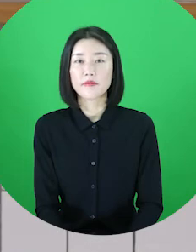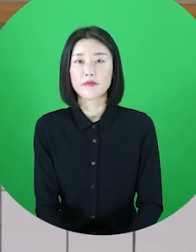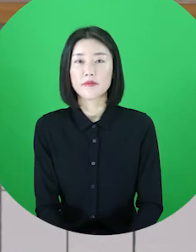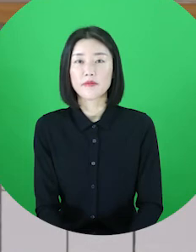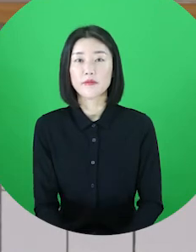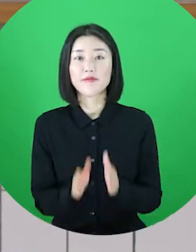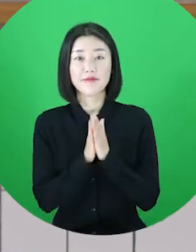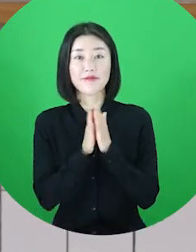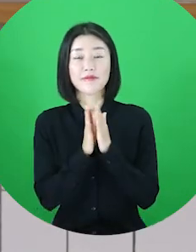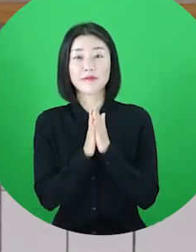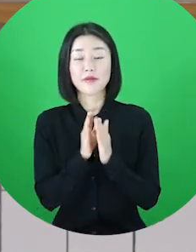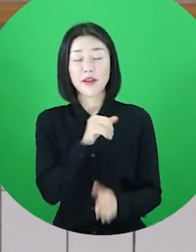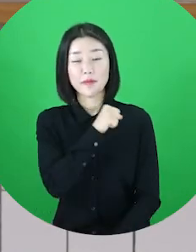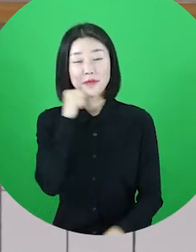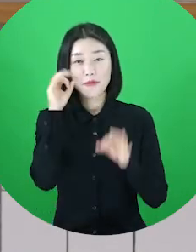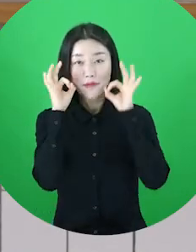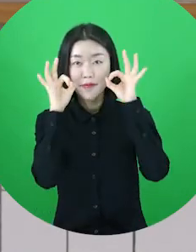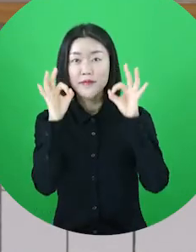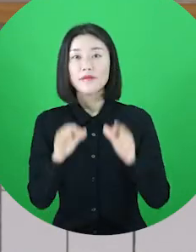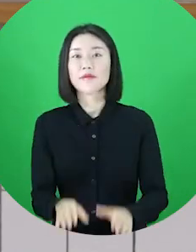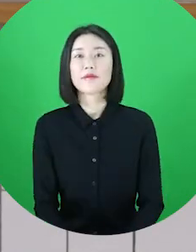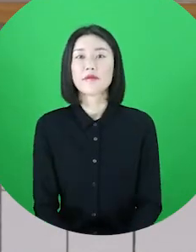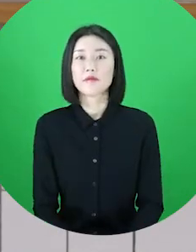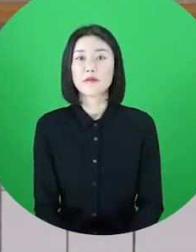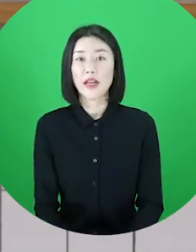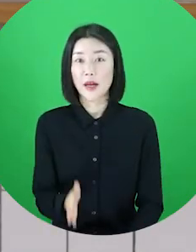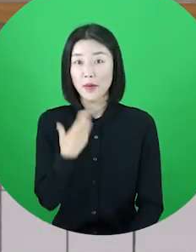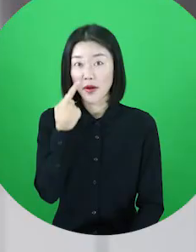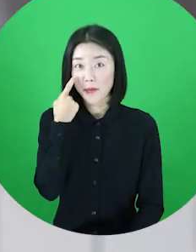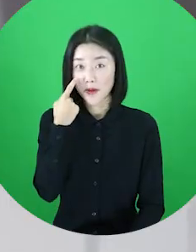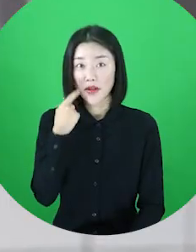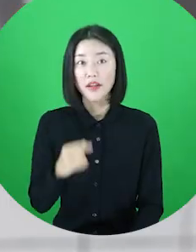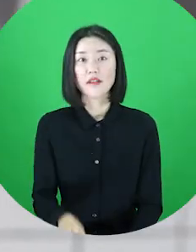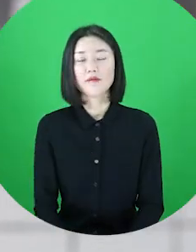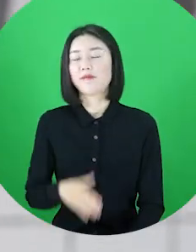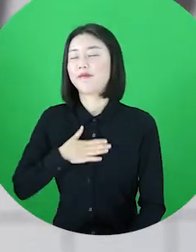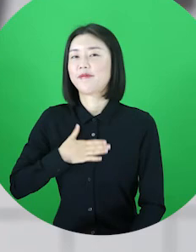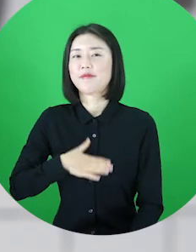와, 정말 맛있겠네요. 빨리 먹어볼까요? 네.